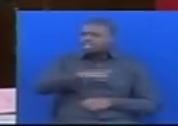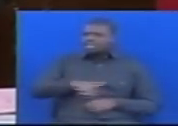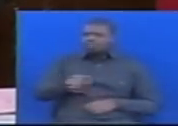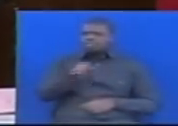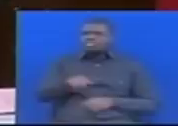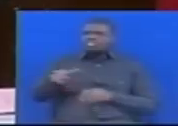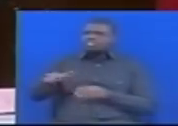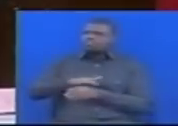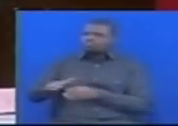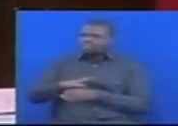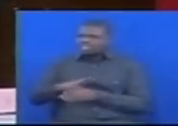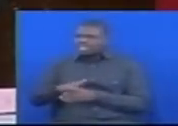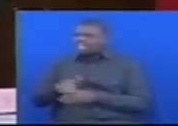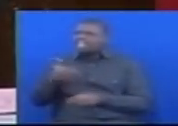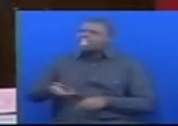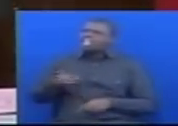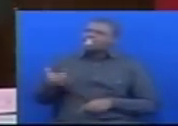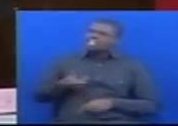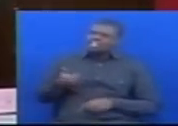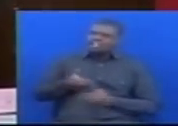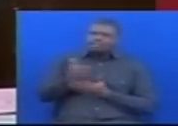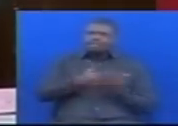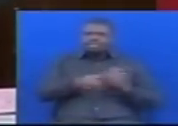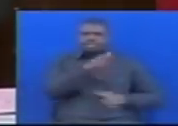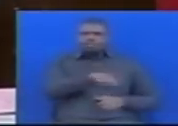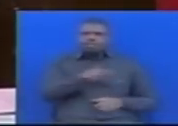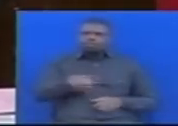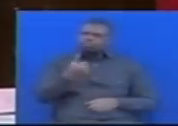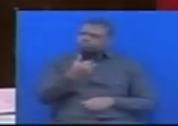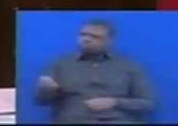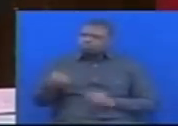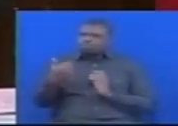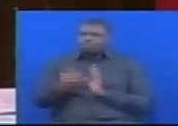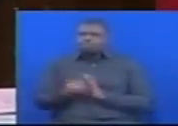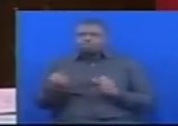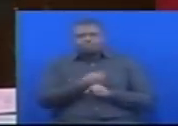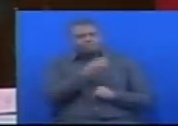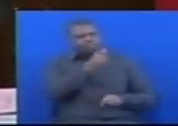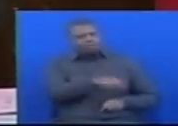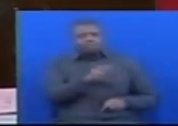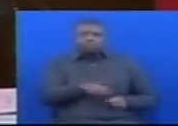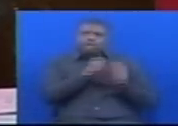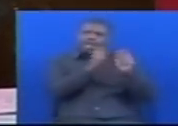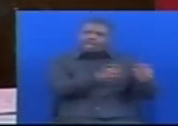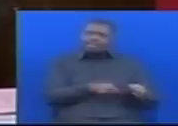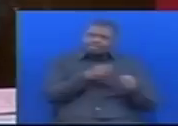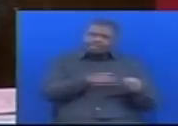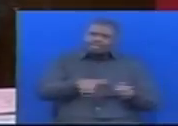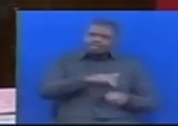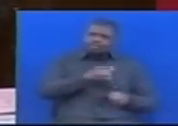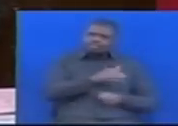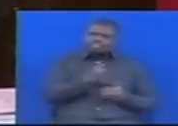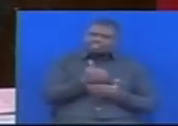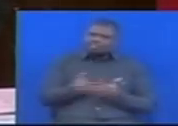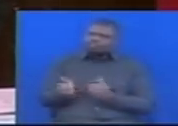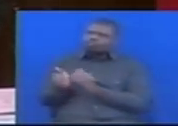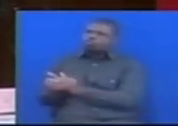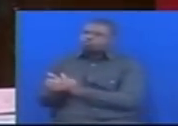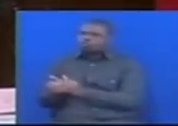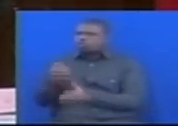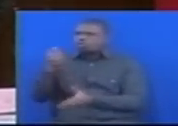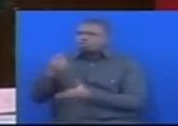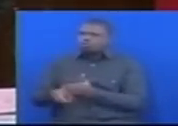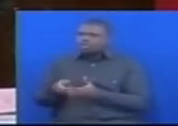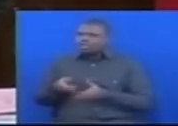likiwa likitumika kienyeji na baadhi ya watu tu, ikiwa ni pamoja na kuwafanya wananchi walime kwenye eneo hilo katika sehemu ndogo na